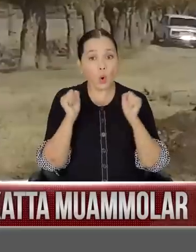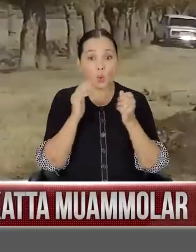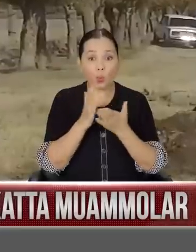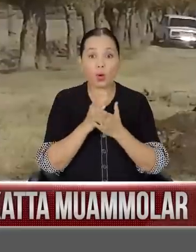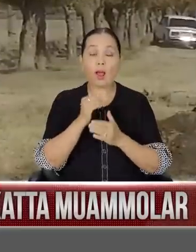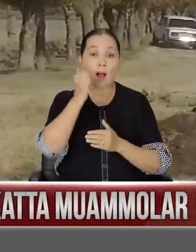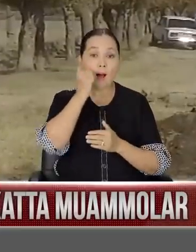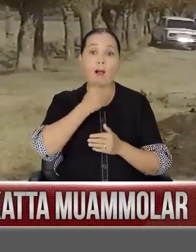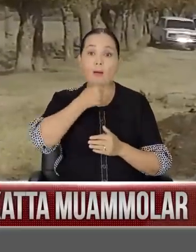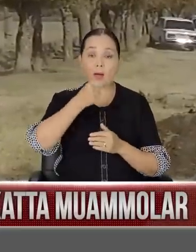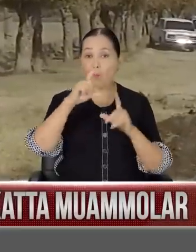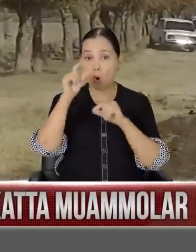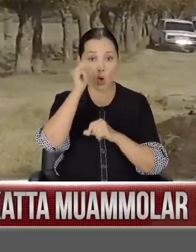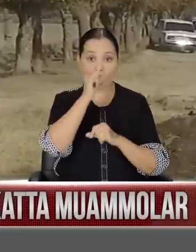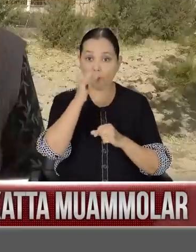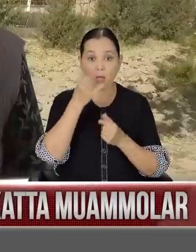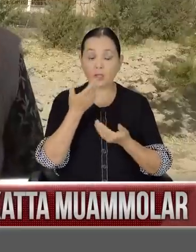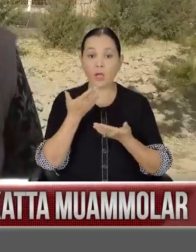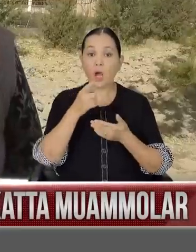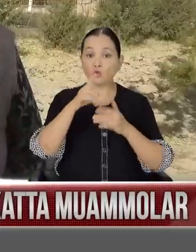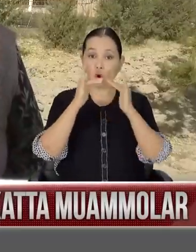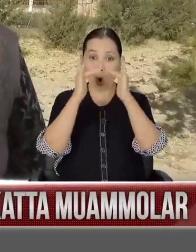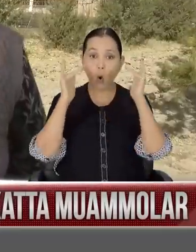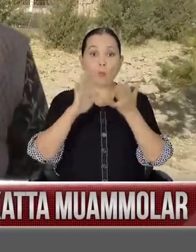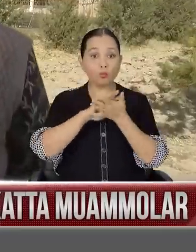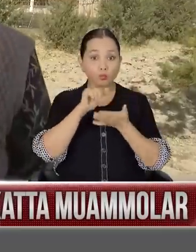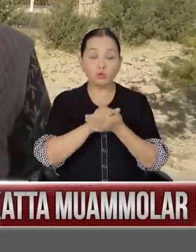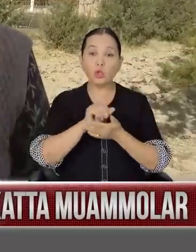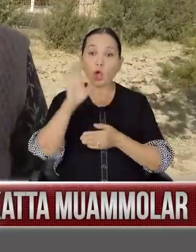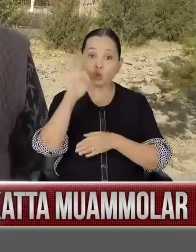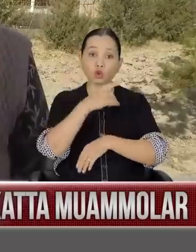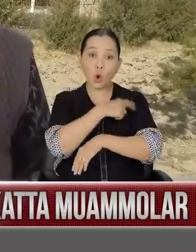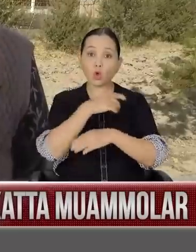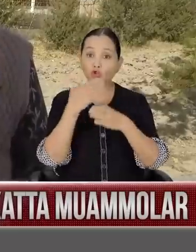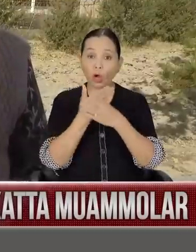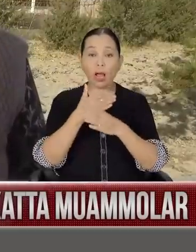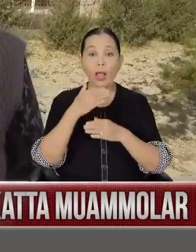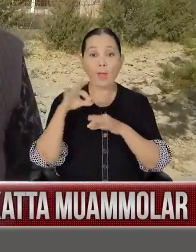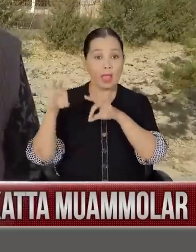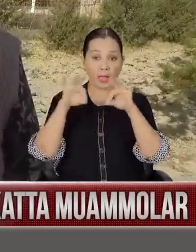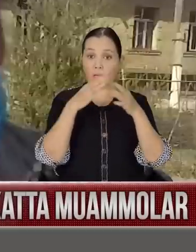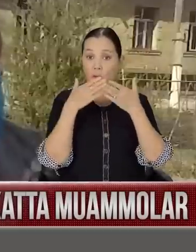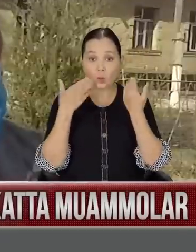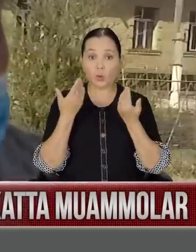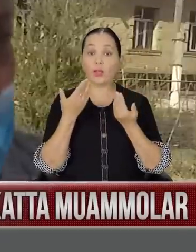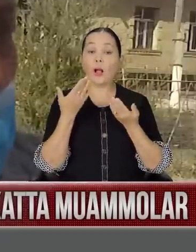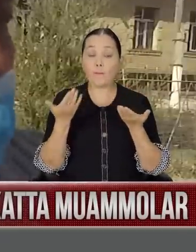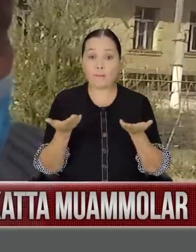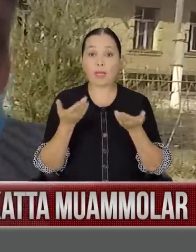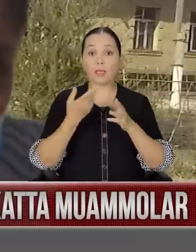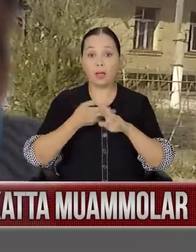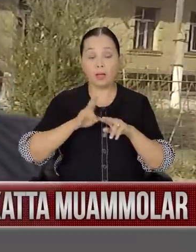bor. Qarilar ham borolmaydi yog'larga. Mana shu ko'prik buzilgan vaqtda skori chaqiryapmiz. Yetib kelolmayapti skorilar. Ha mana